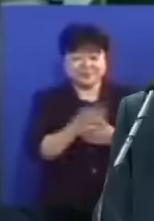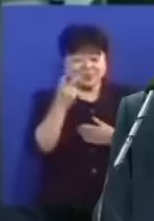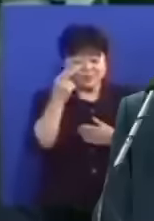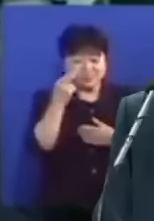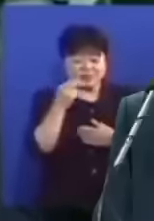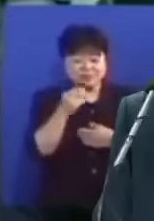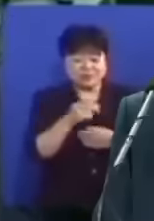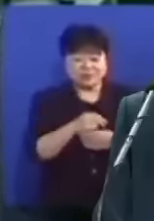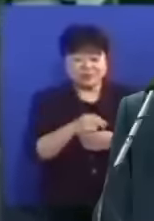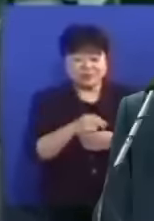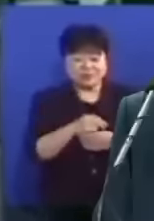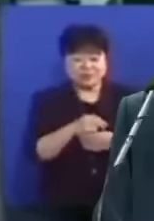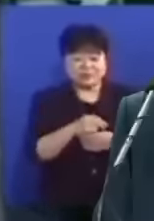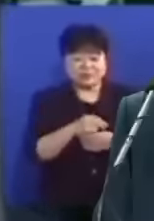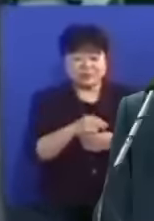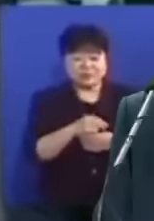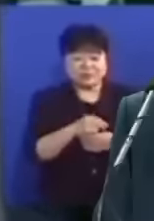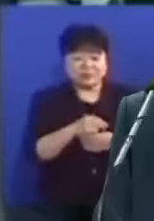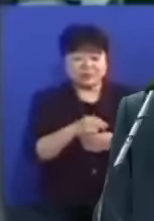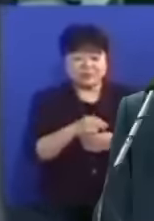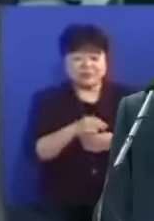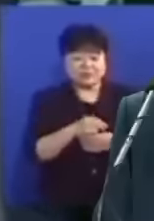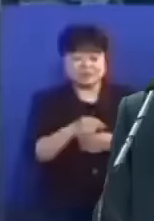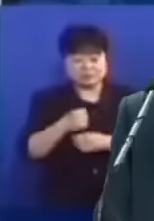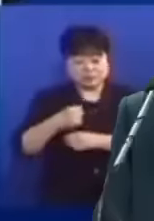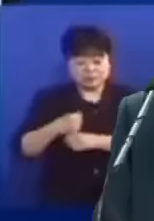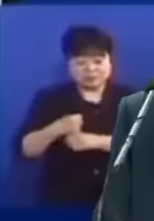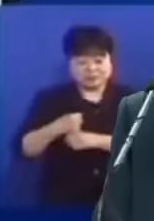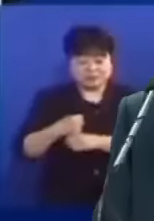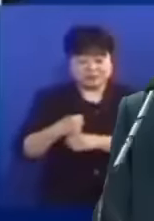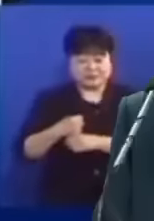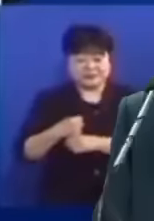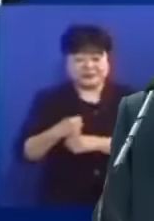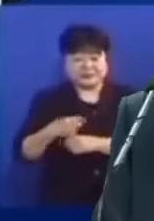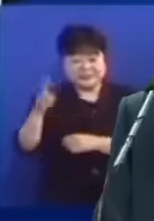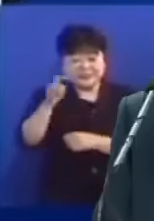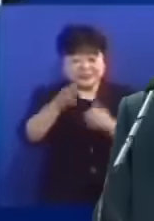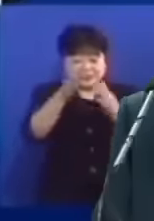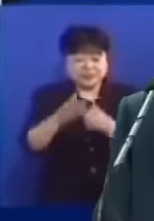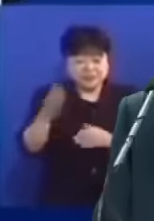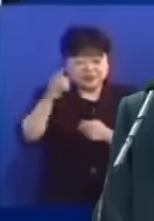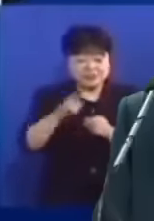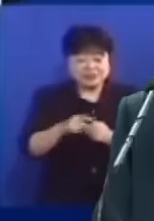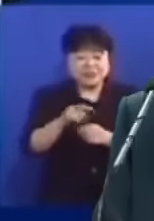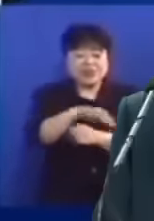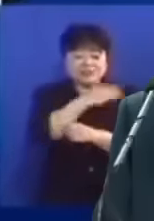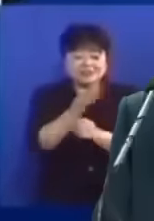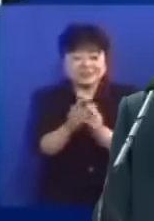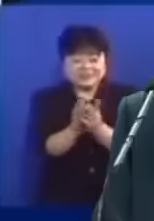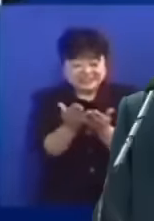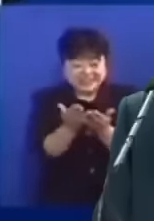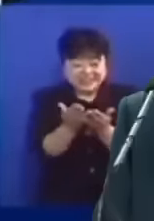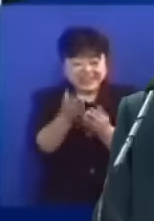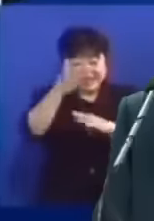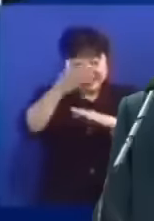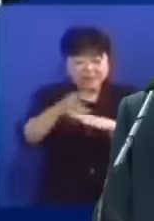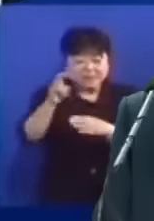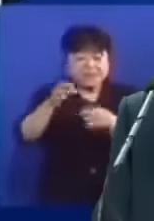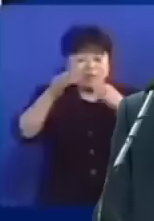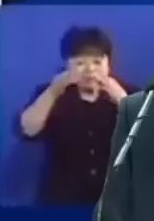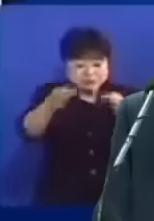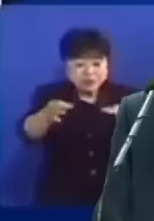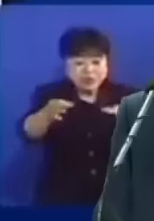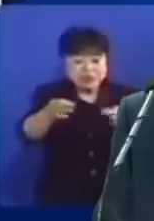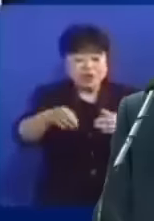미국 공군 군목인 머린 캐러더스라는 분이 지은 찬양을 통한 영적 능력이라는 책에서 감사와